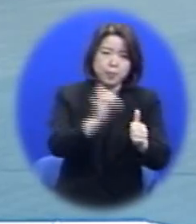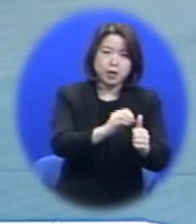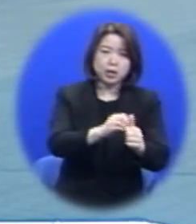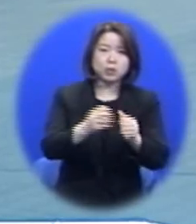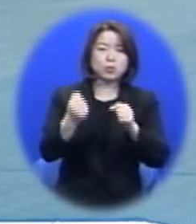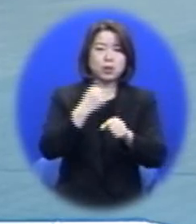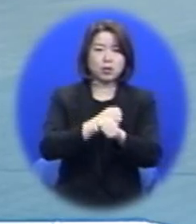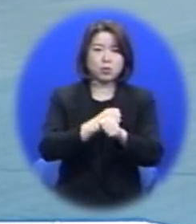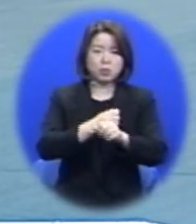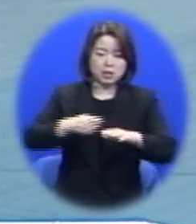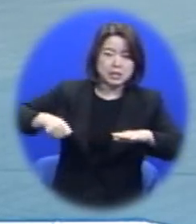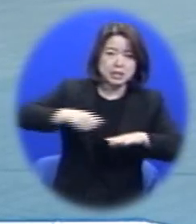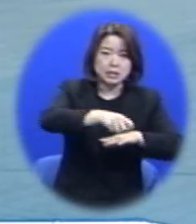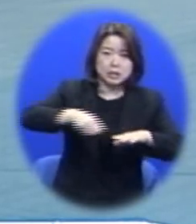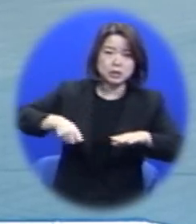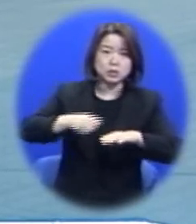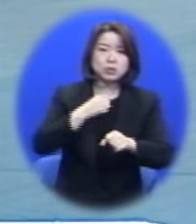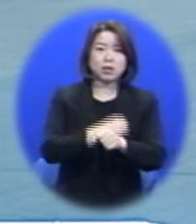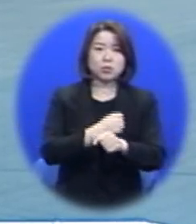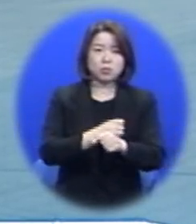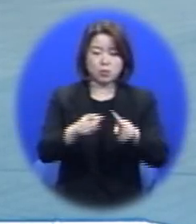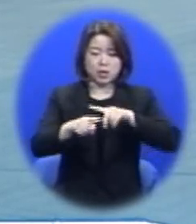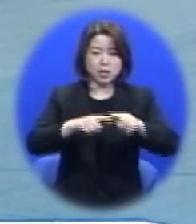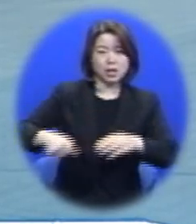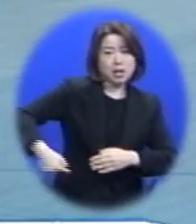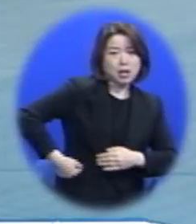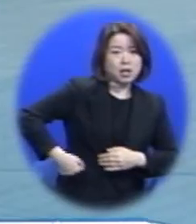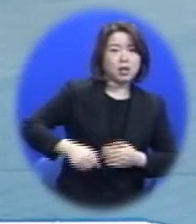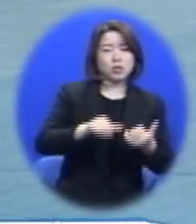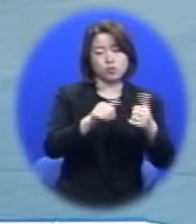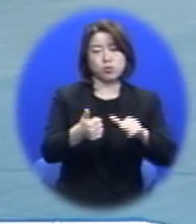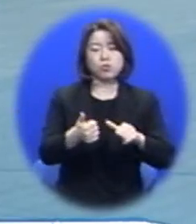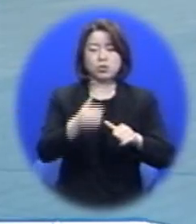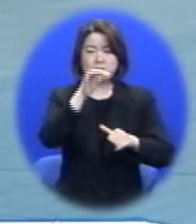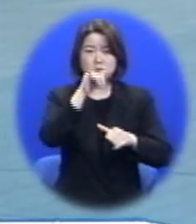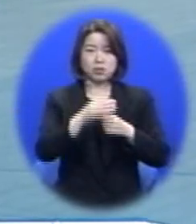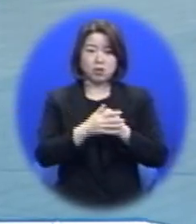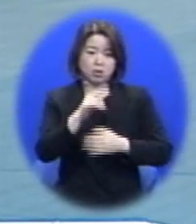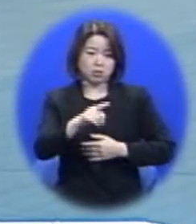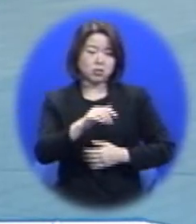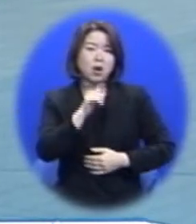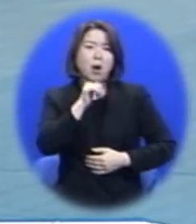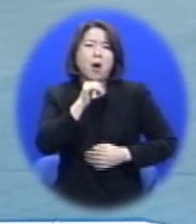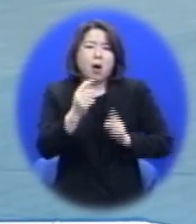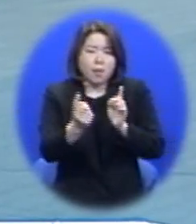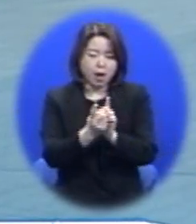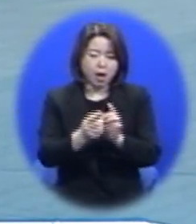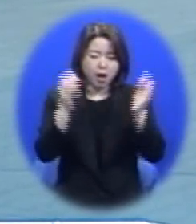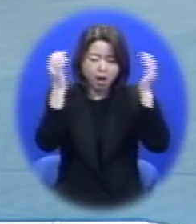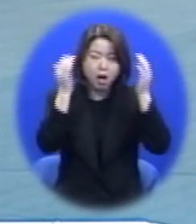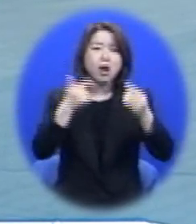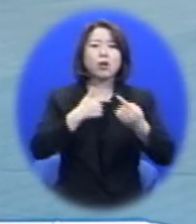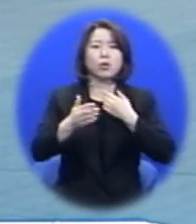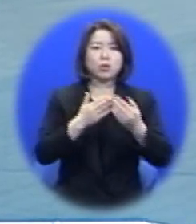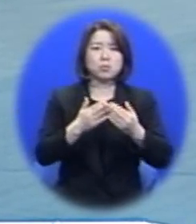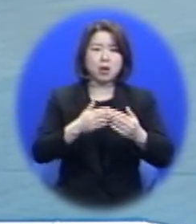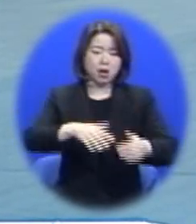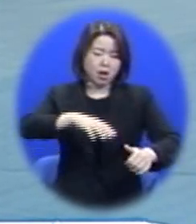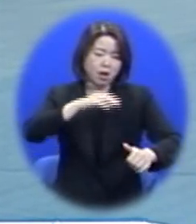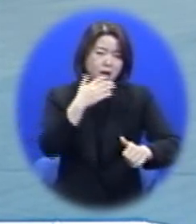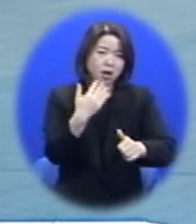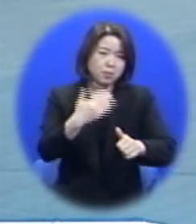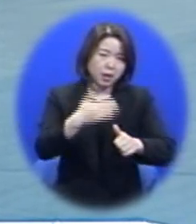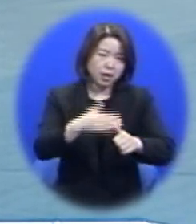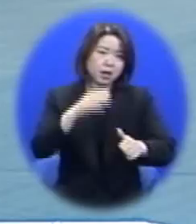하고 톱질을 당하기도 하고 칼에 맞아 죽기도 하였습니다. 그들은 궁핍을 당하며 고난을 겪으며 학대를